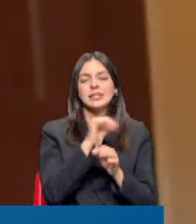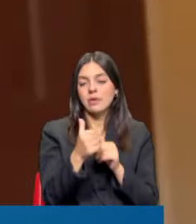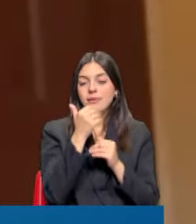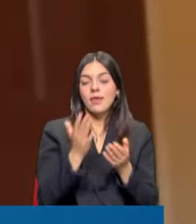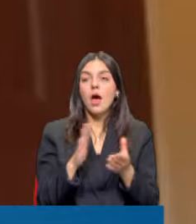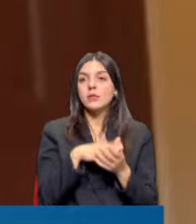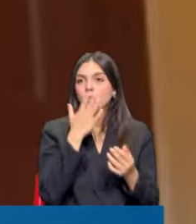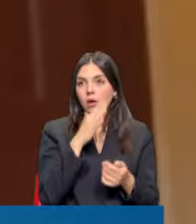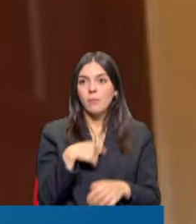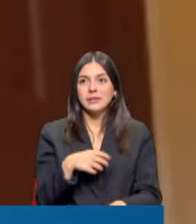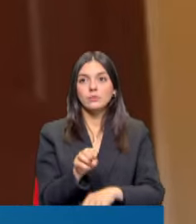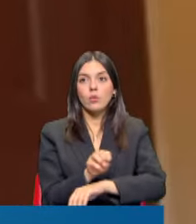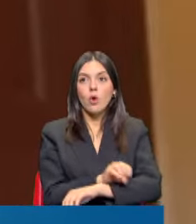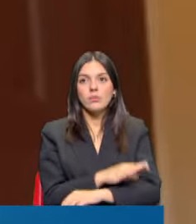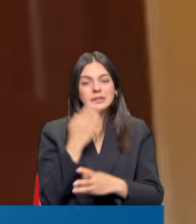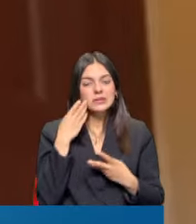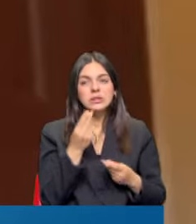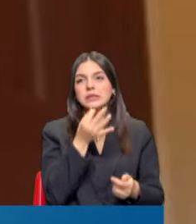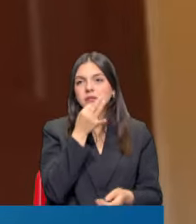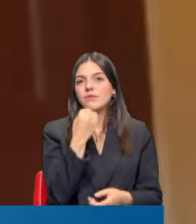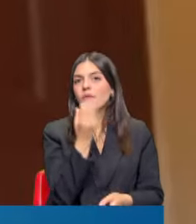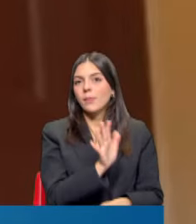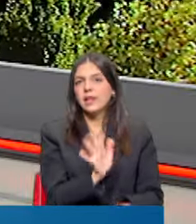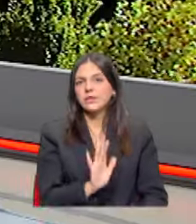atmayacağız. Haysiyetimizi çiğnetmeyeceğiz.